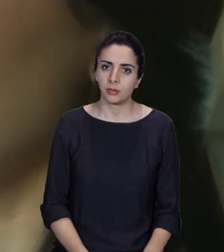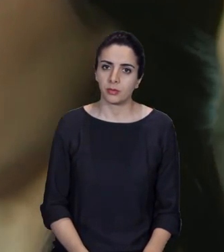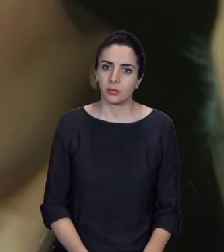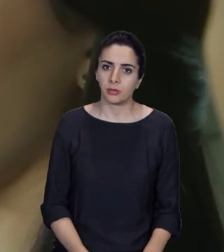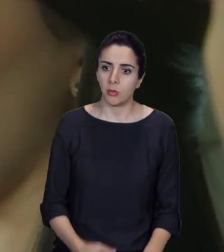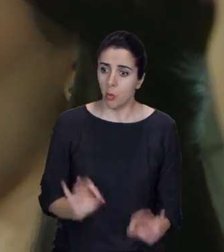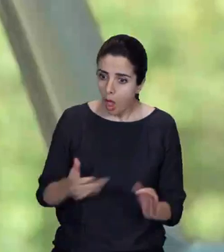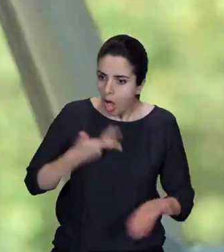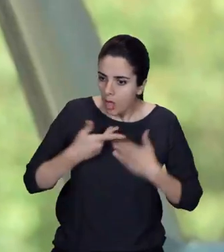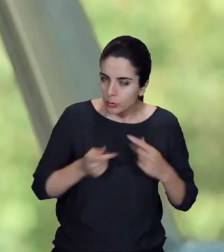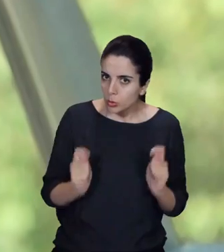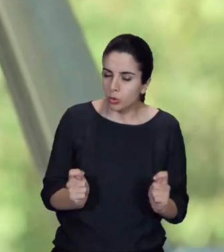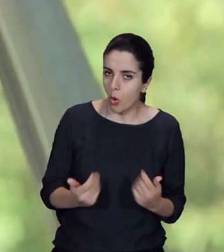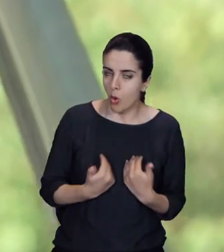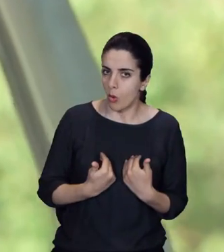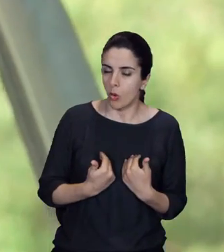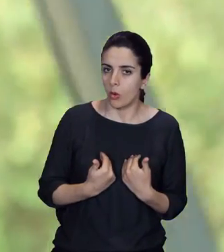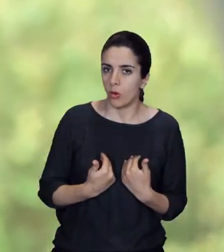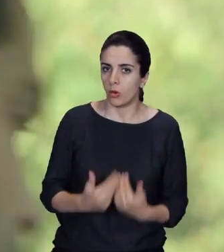Nasıl anlatılır ki böyle bir şey?